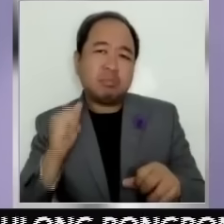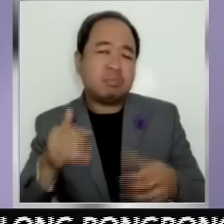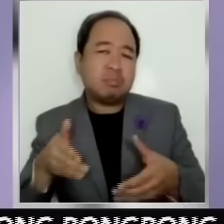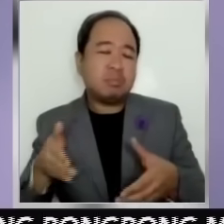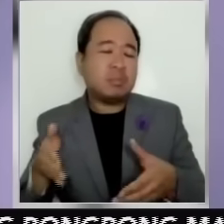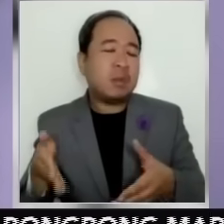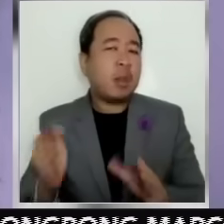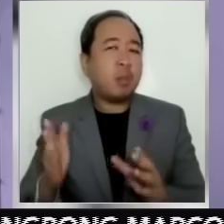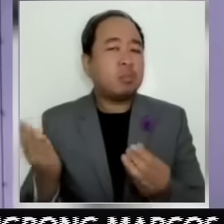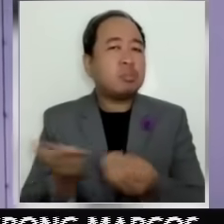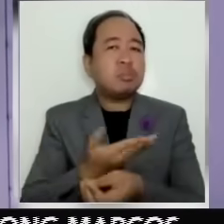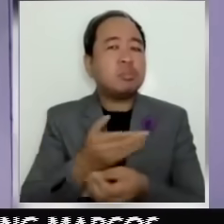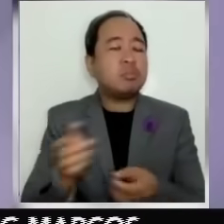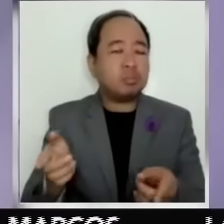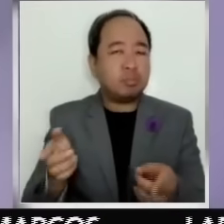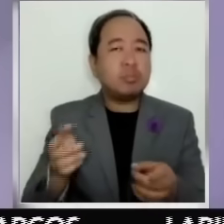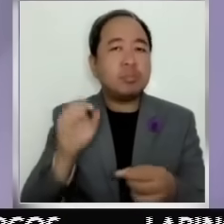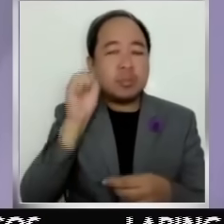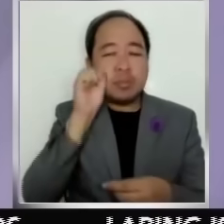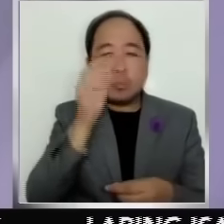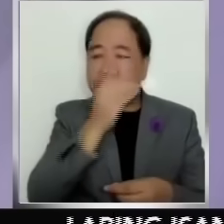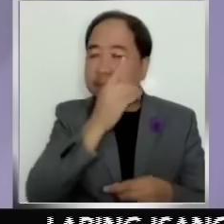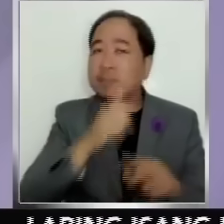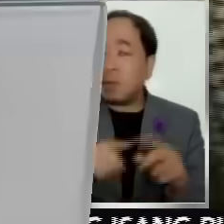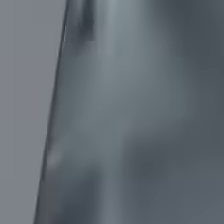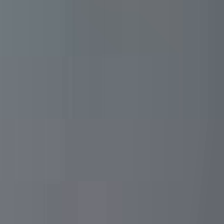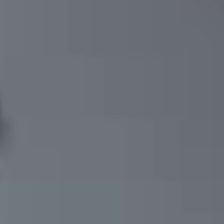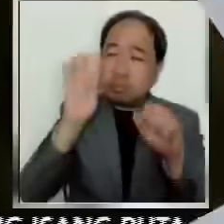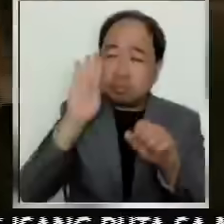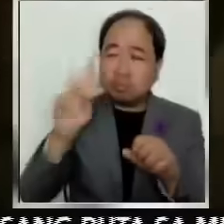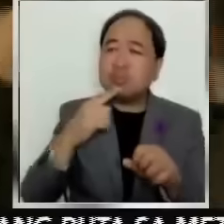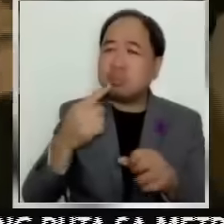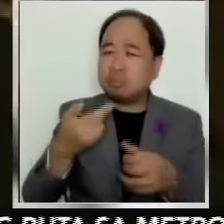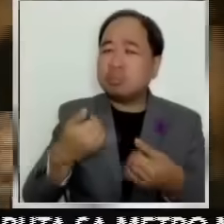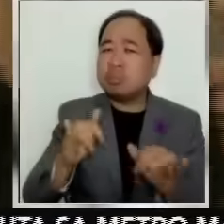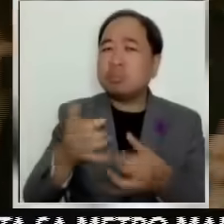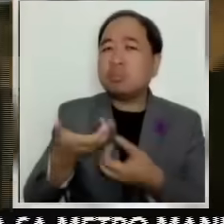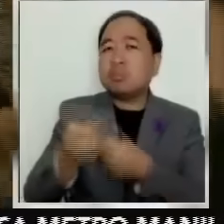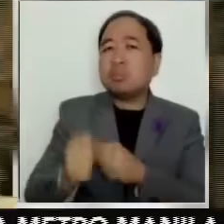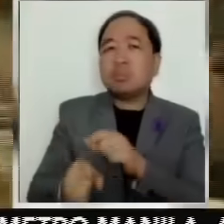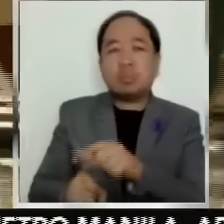si Pangulong Marcos. Nakatutok si Marie Zumali.